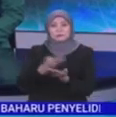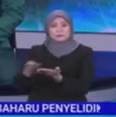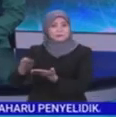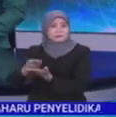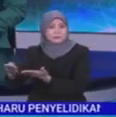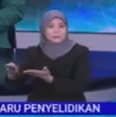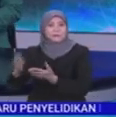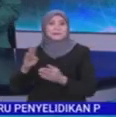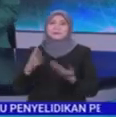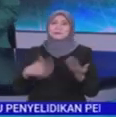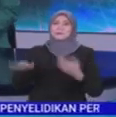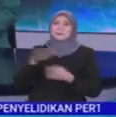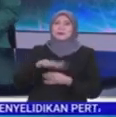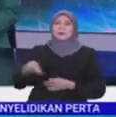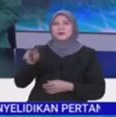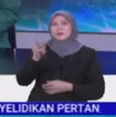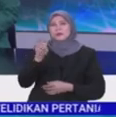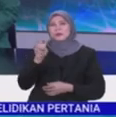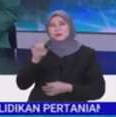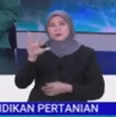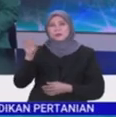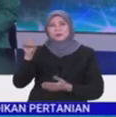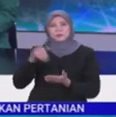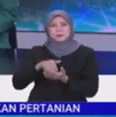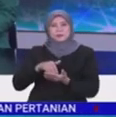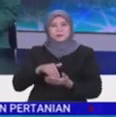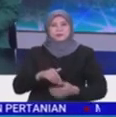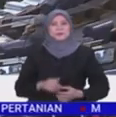pula mencecah 250,000.